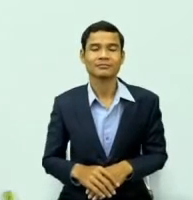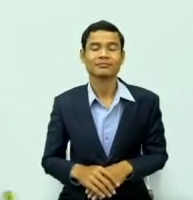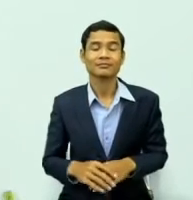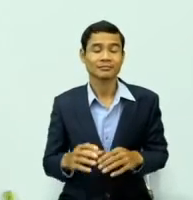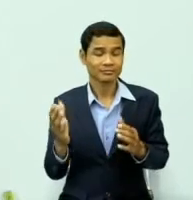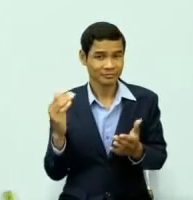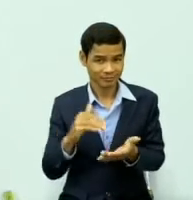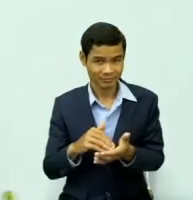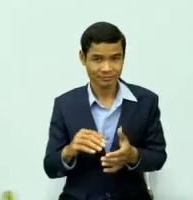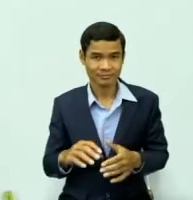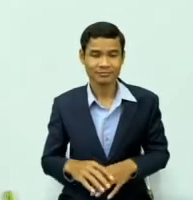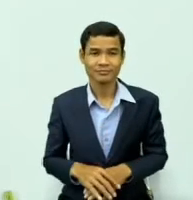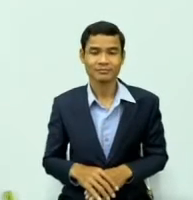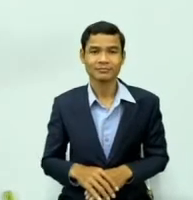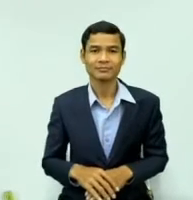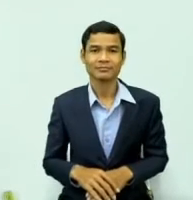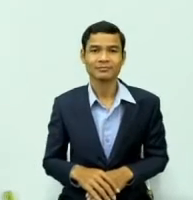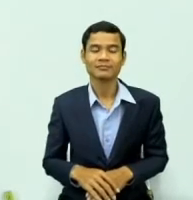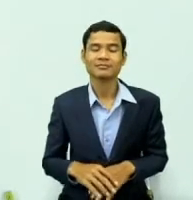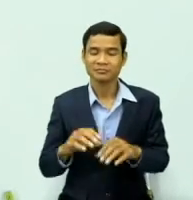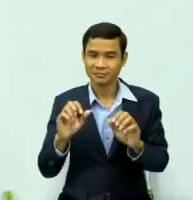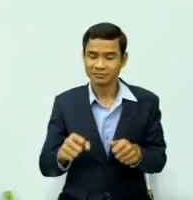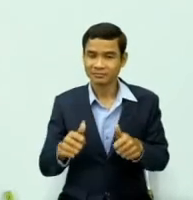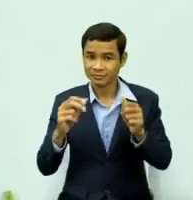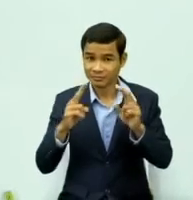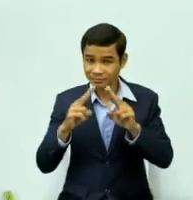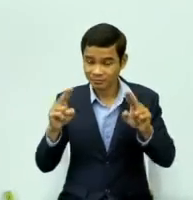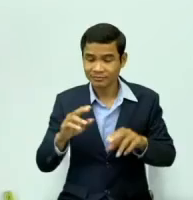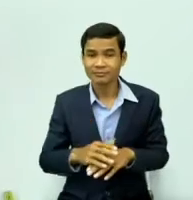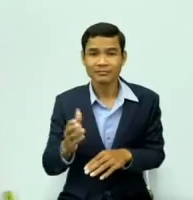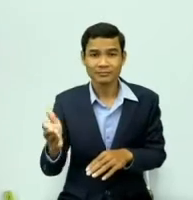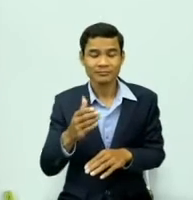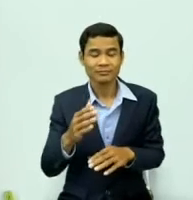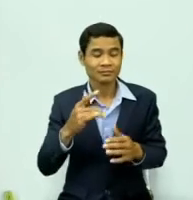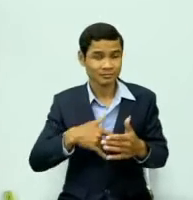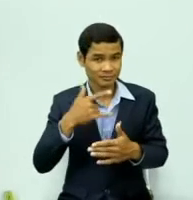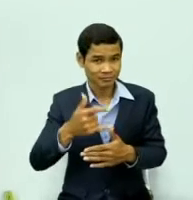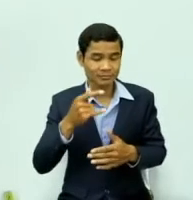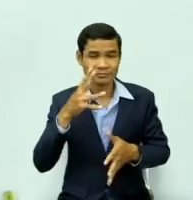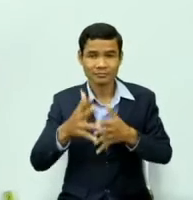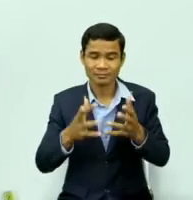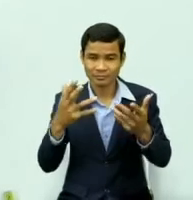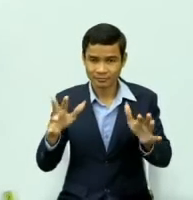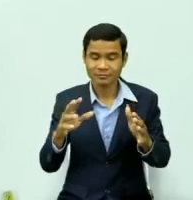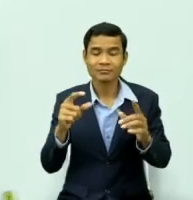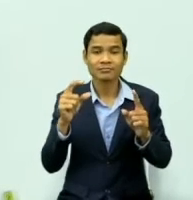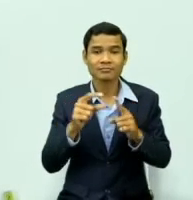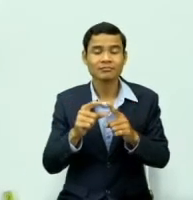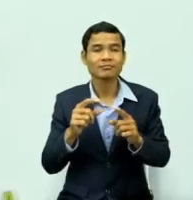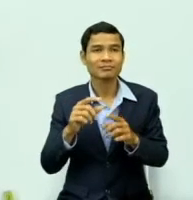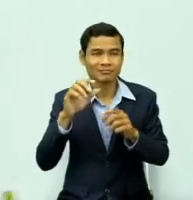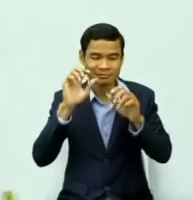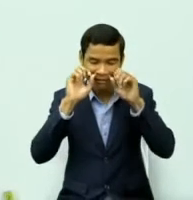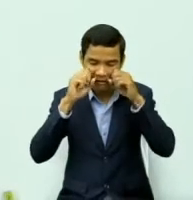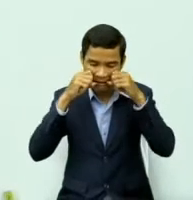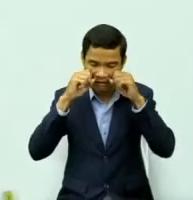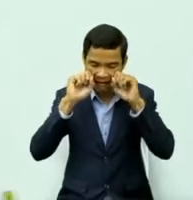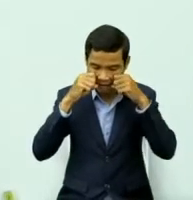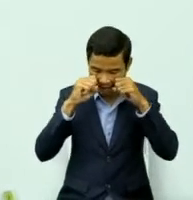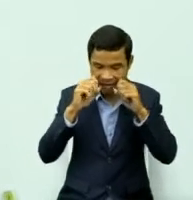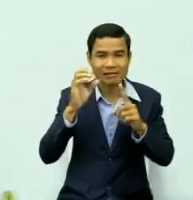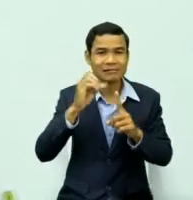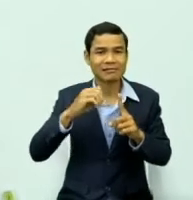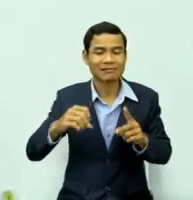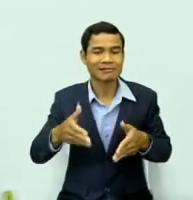chà xong mà đòn tiết chà lo nè con tụi tao bị con ăn hói cứ con cho bị ngày ngon ní tới bằng cá chỉ là ba lời luôn ai